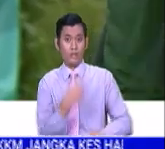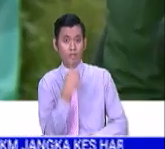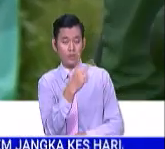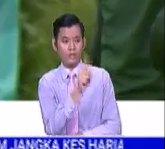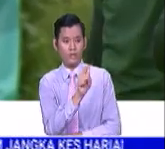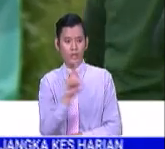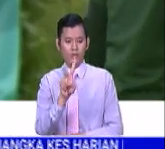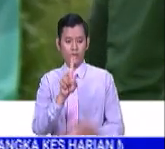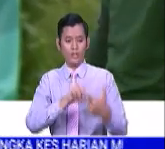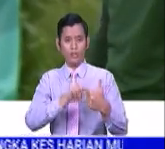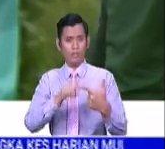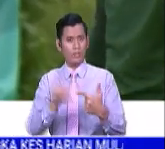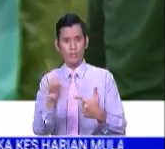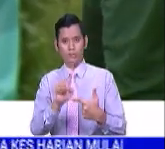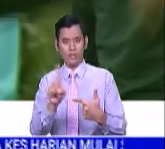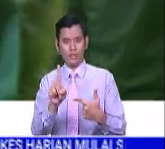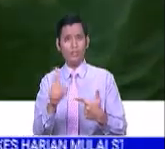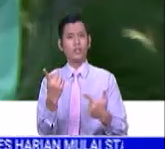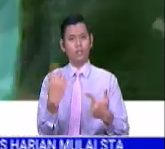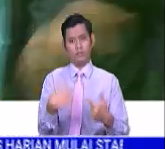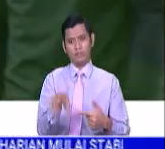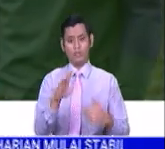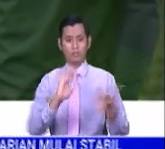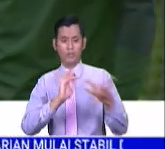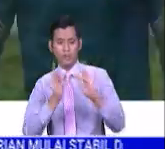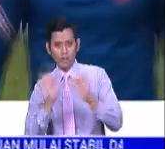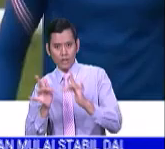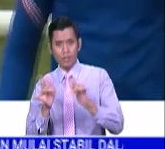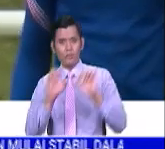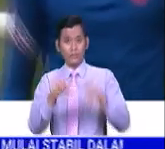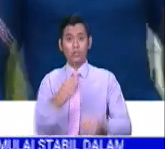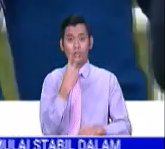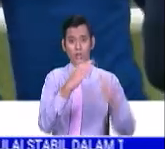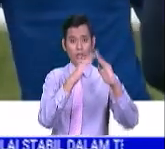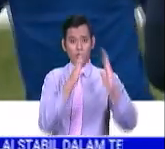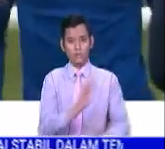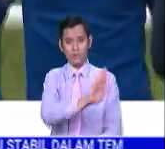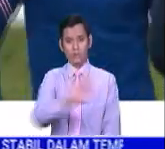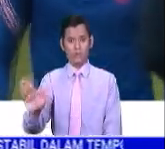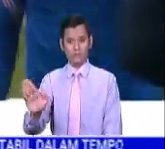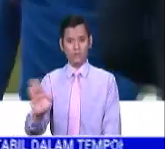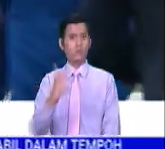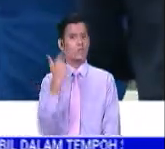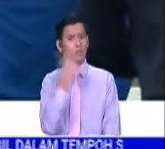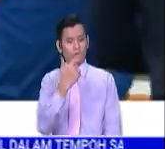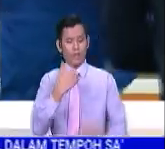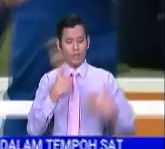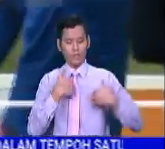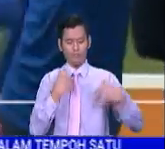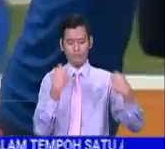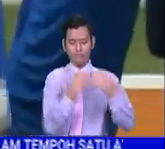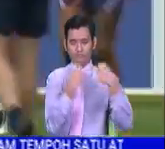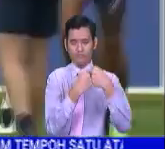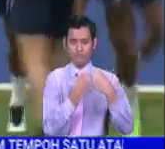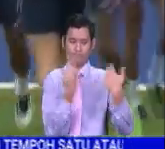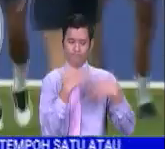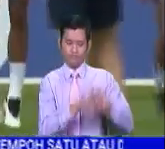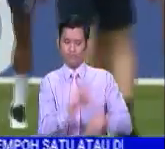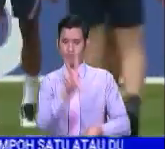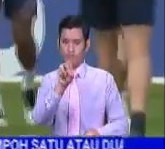tersebut dirumah masing-masing bersama keluarga beliau mengingatkan orang ramai agar mengelakkan sebarang pergaduhan daripada